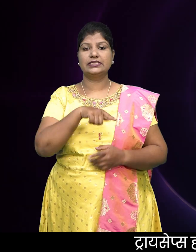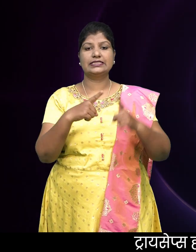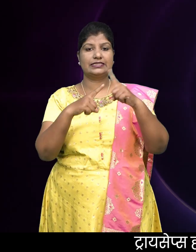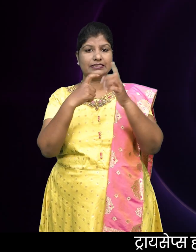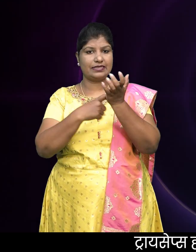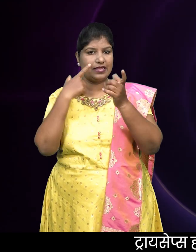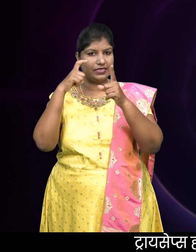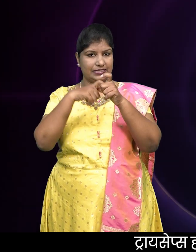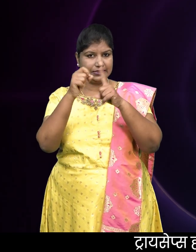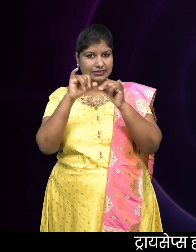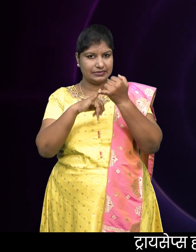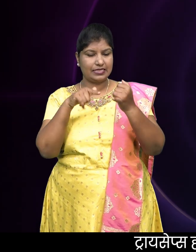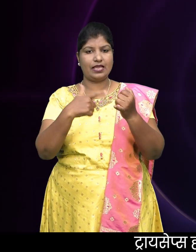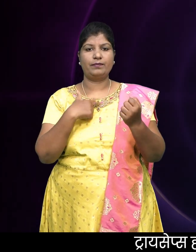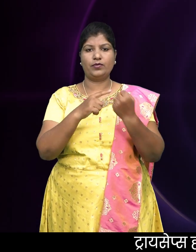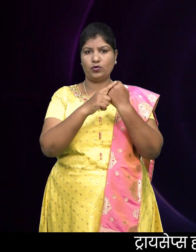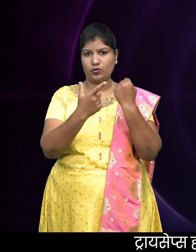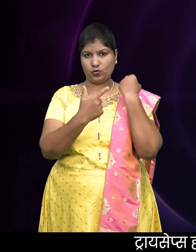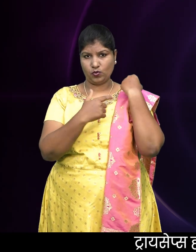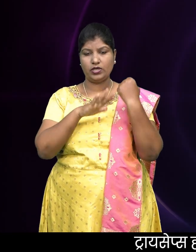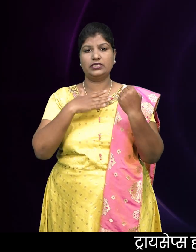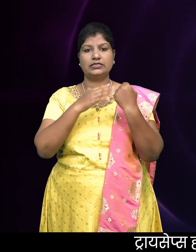ट्रायसेप्स हात सरळ करून आकुंचन पावतात,